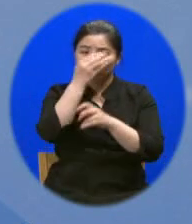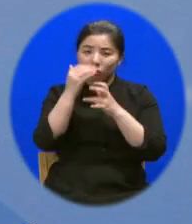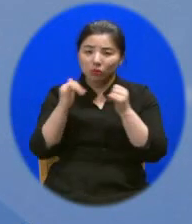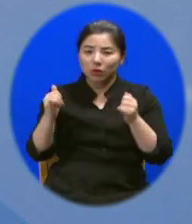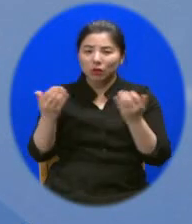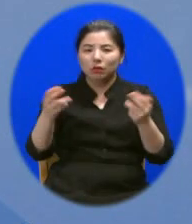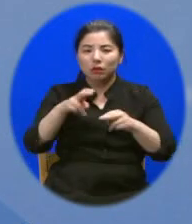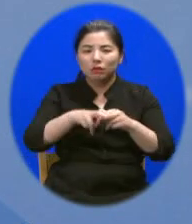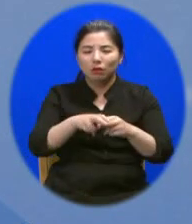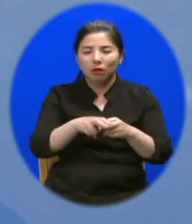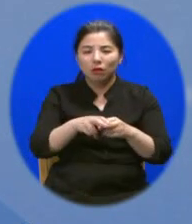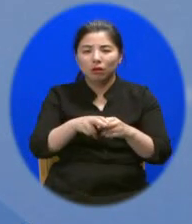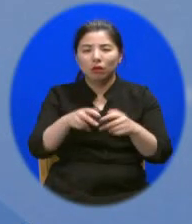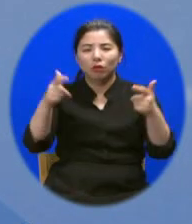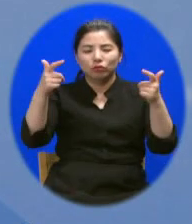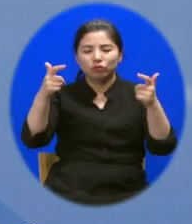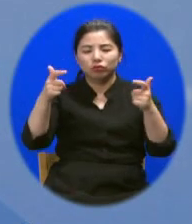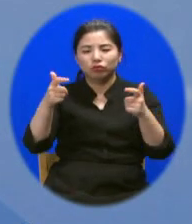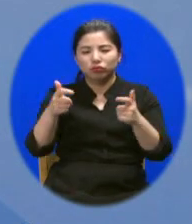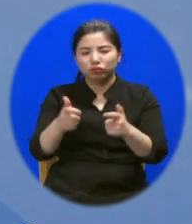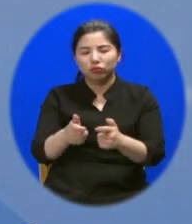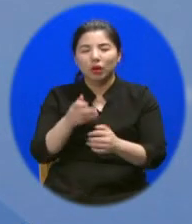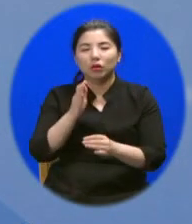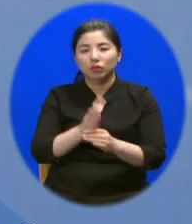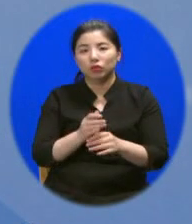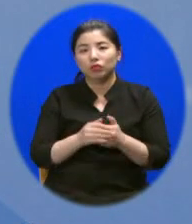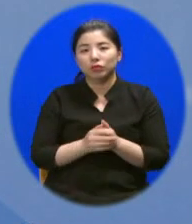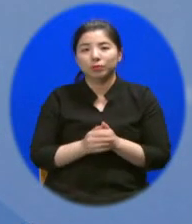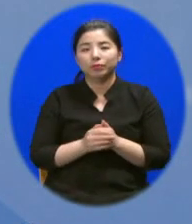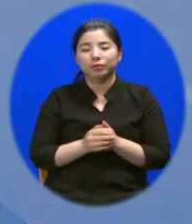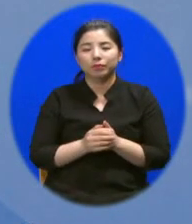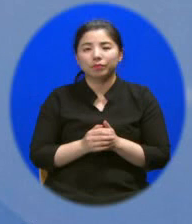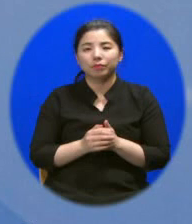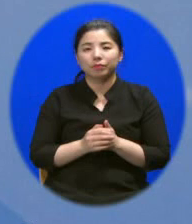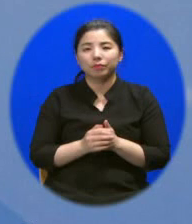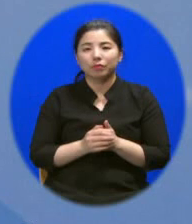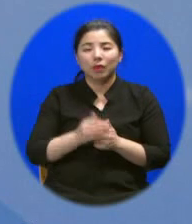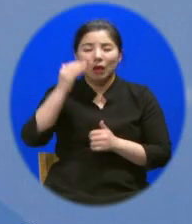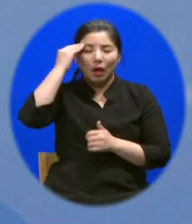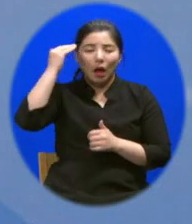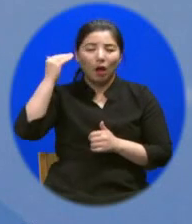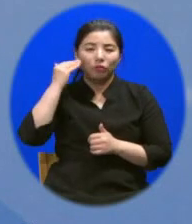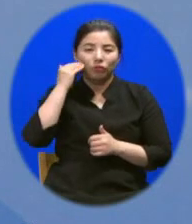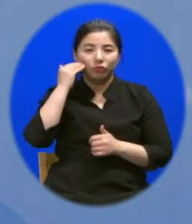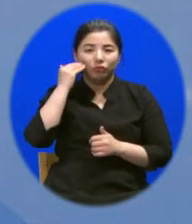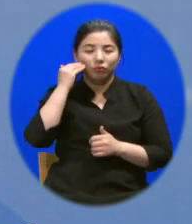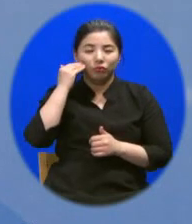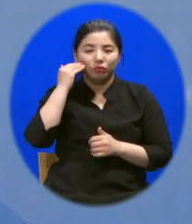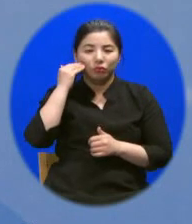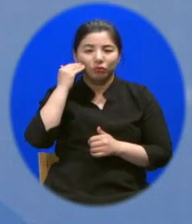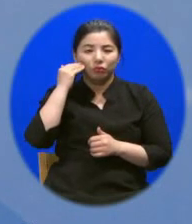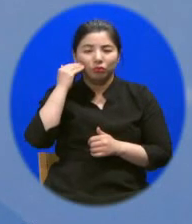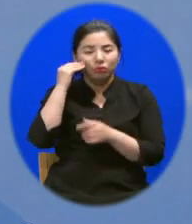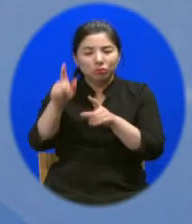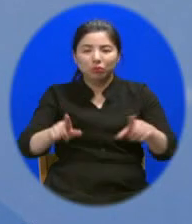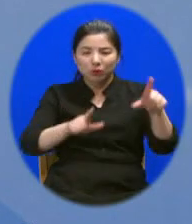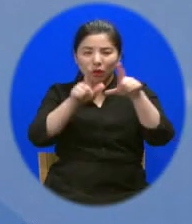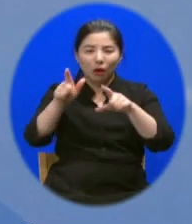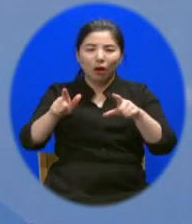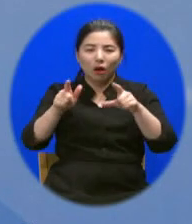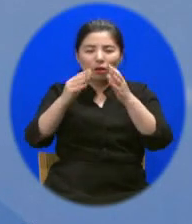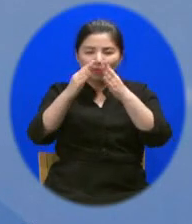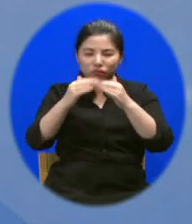일자리가 점점 더 줄어들고 있습니다 대한민국의 민생이 무너지고